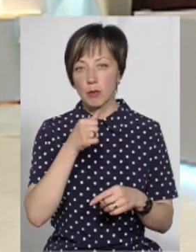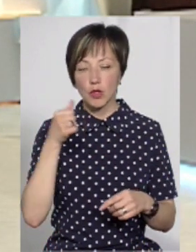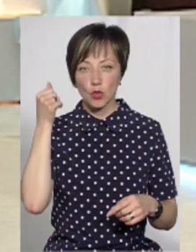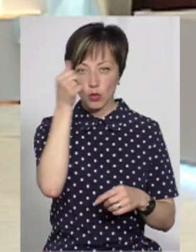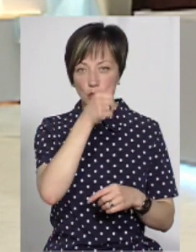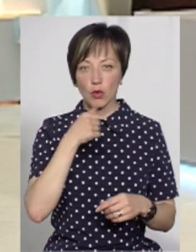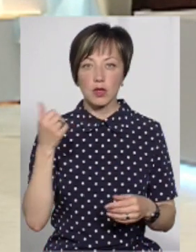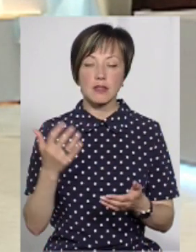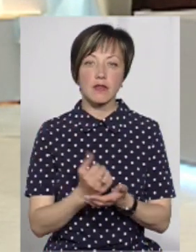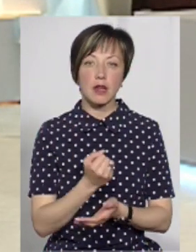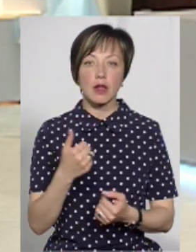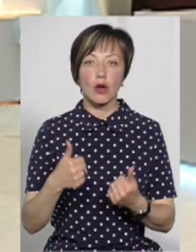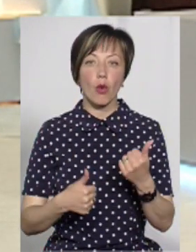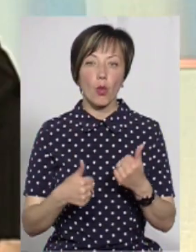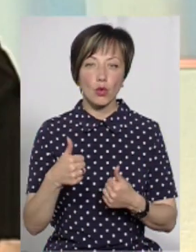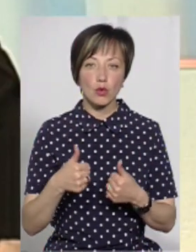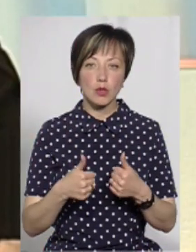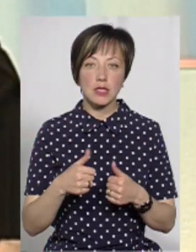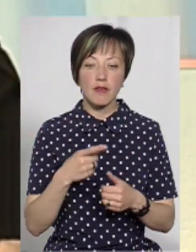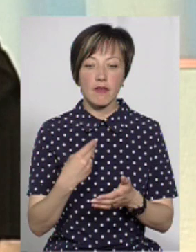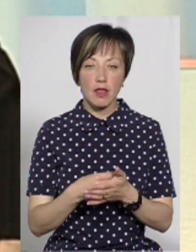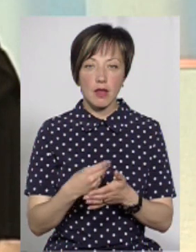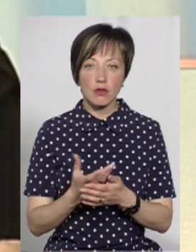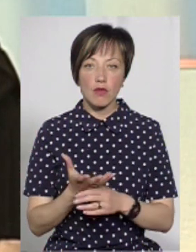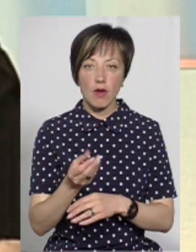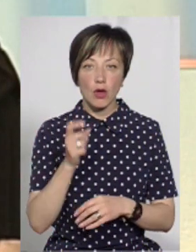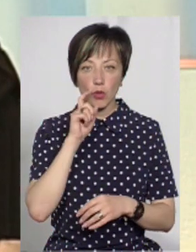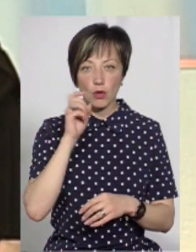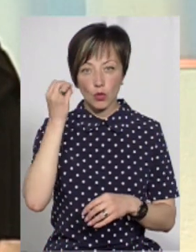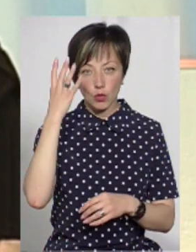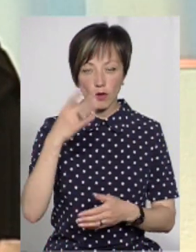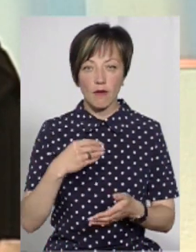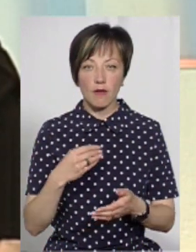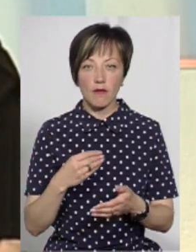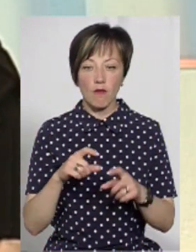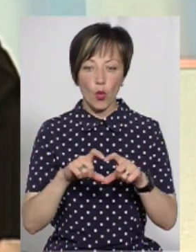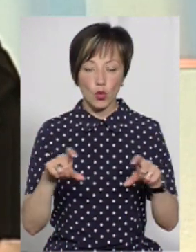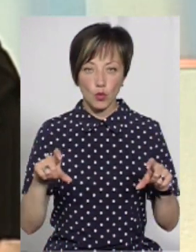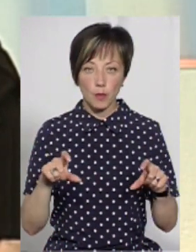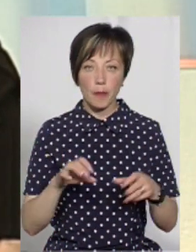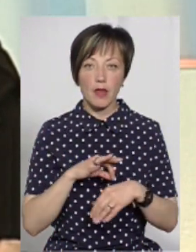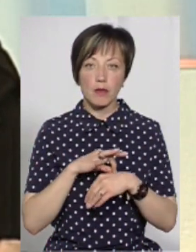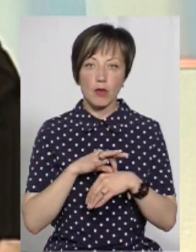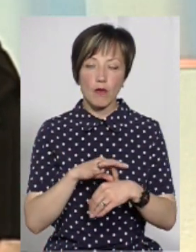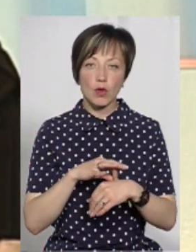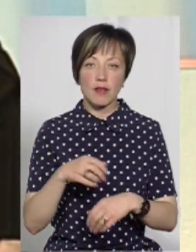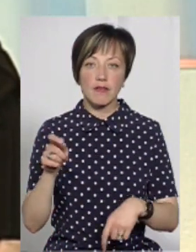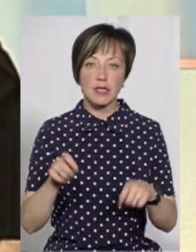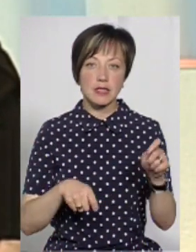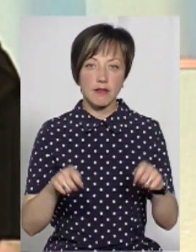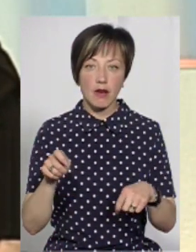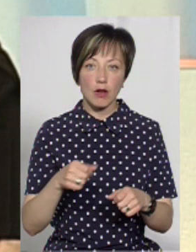році вони виграли конкурс за фінансування Українського культурного фонду, проводили